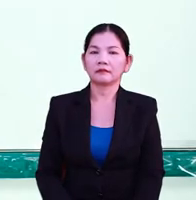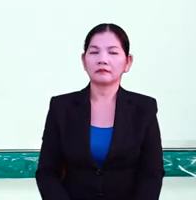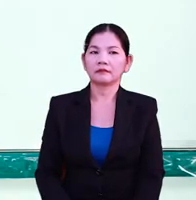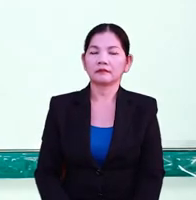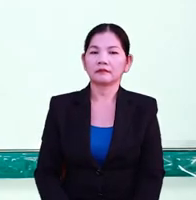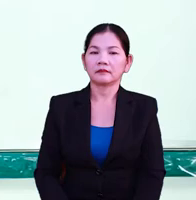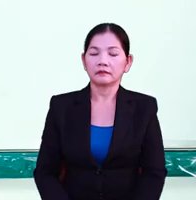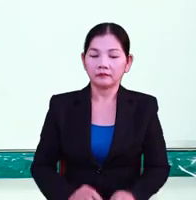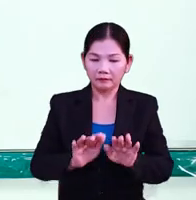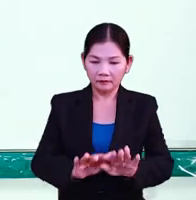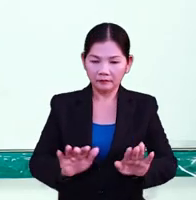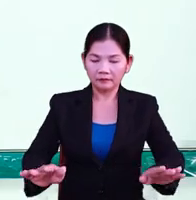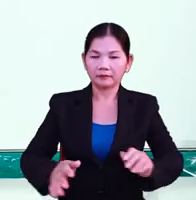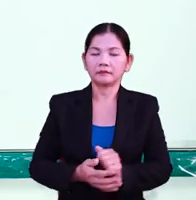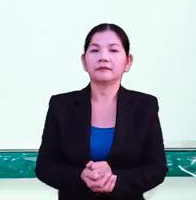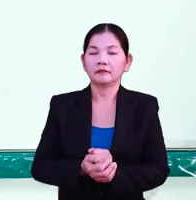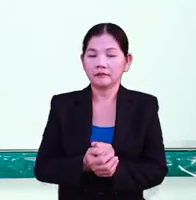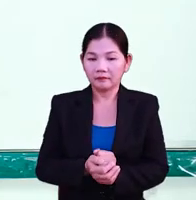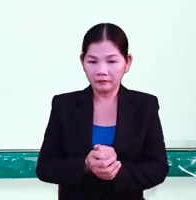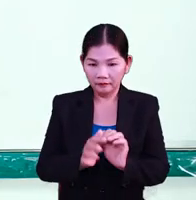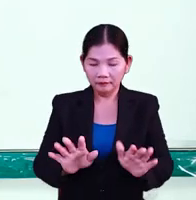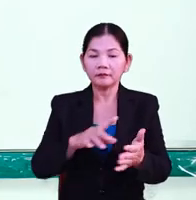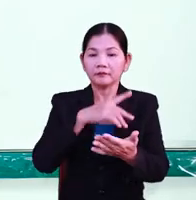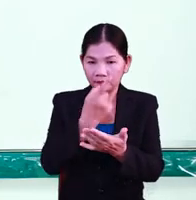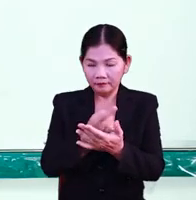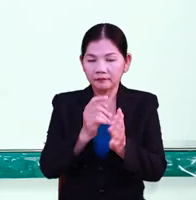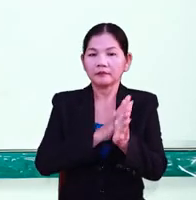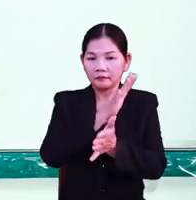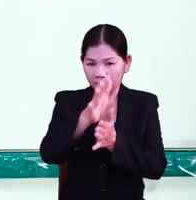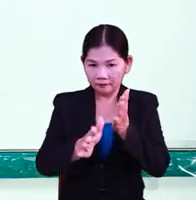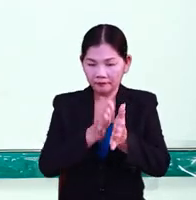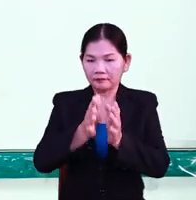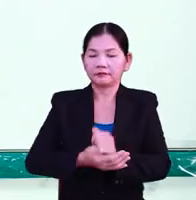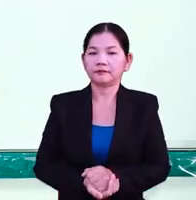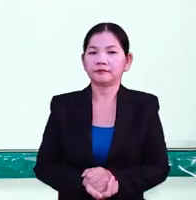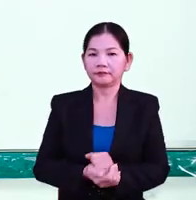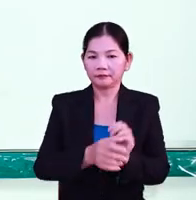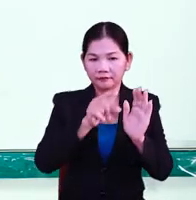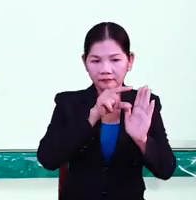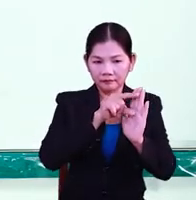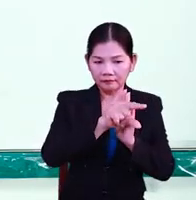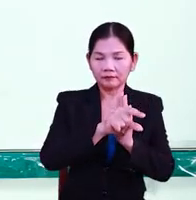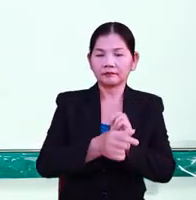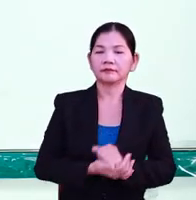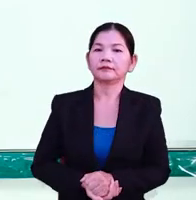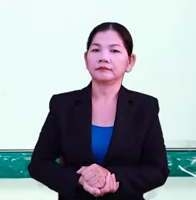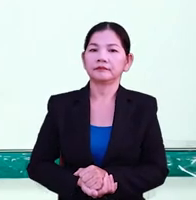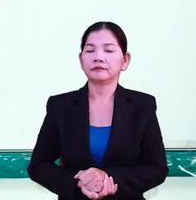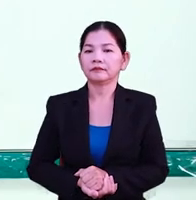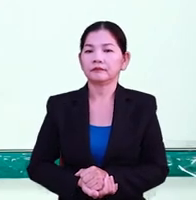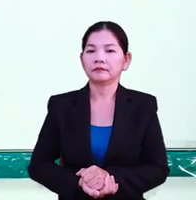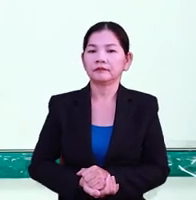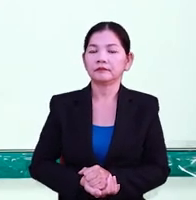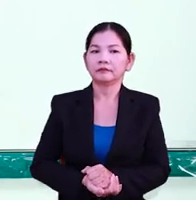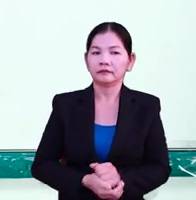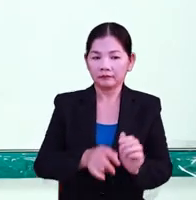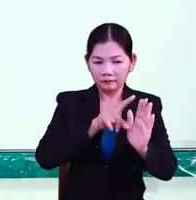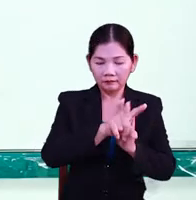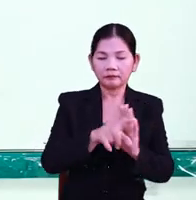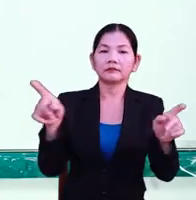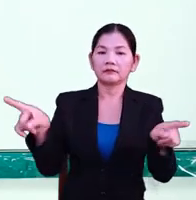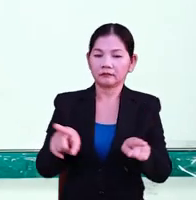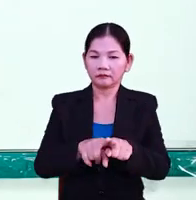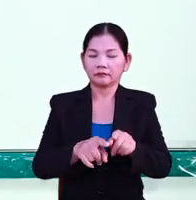ចាកូនកូនទាំងអស់គ្នាសូមកូនកូនចូលរួមអានចំណងជើងណាកូនណាចាចូលរួមអានចំណងជើងជាមួយអ្នកគ្